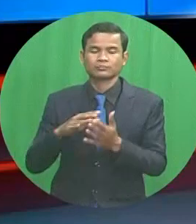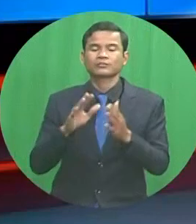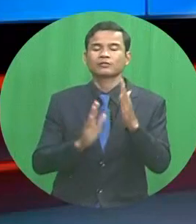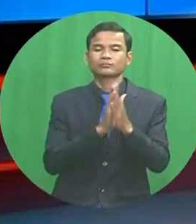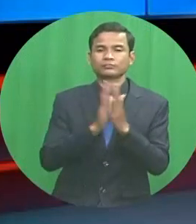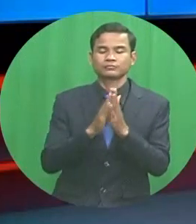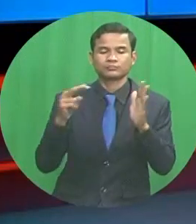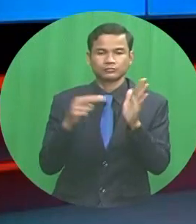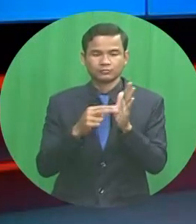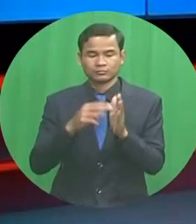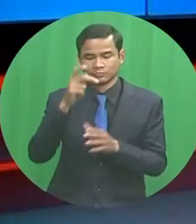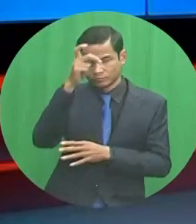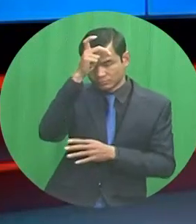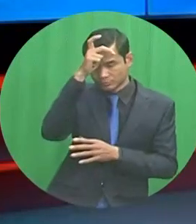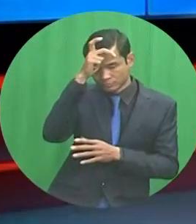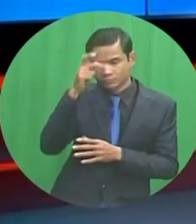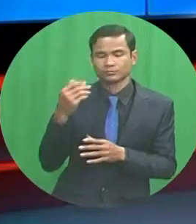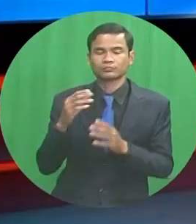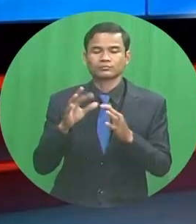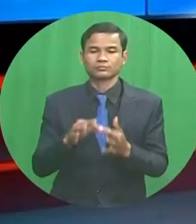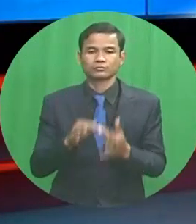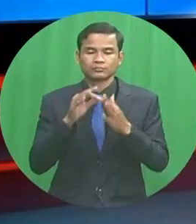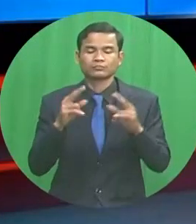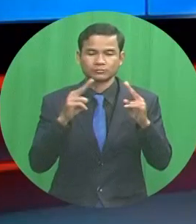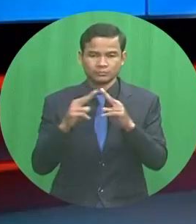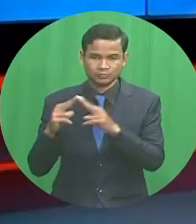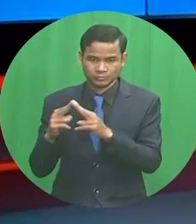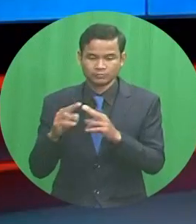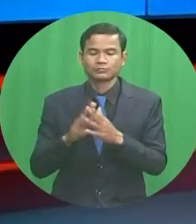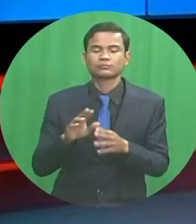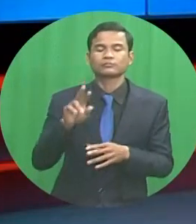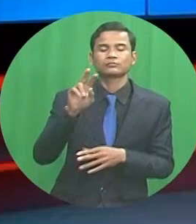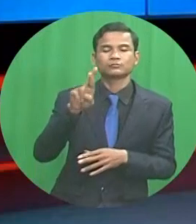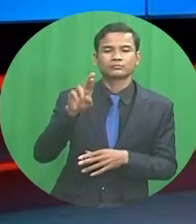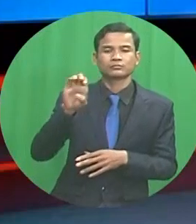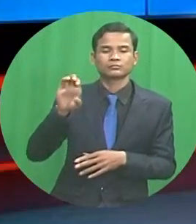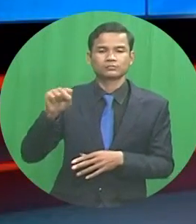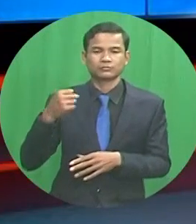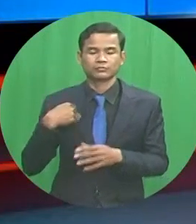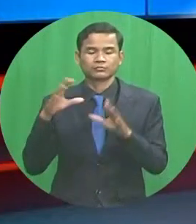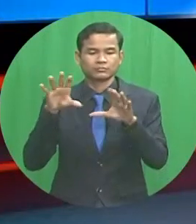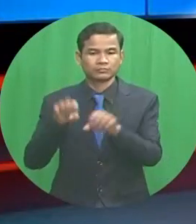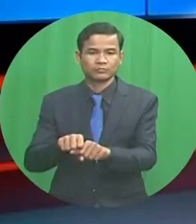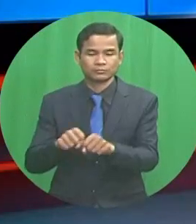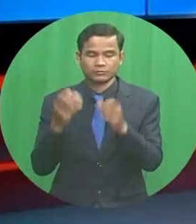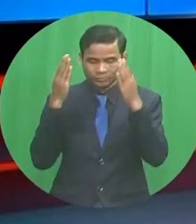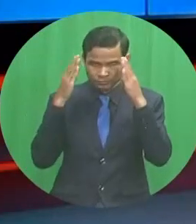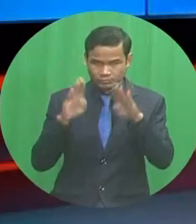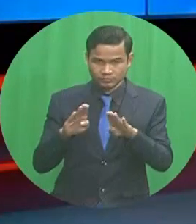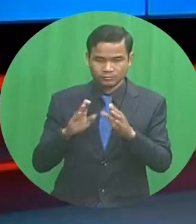ងប្រទេសស៊ីរីនិងទូគីជាពិសេសនៅក្នុងទីក្រុងជីនដៃរ៉េសដែលកាន់កាប់ដោយក្រុមប្រឆាំងនៀភៀកពីយ